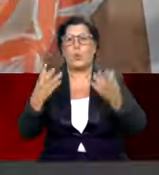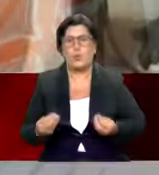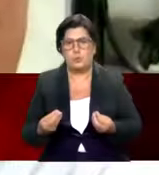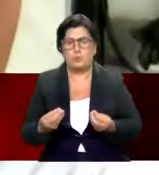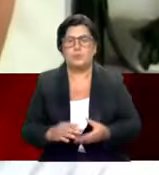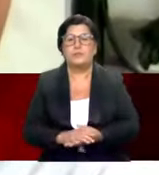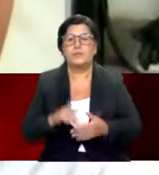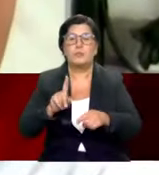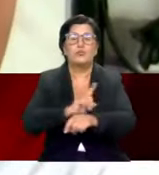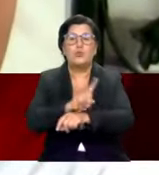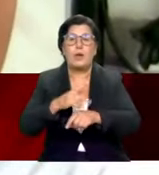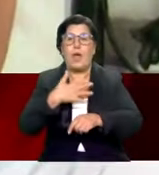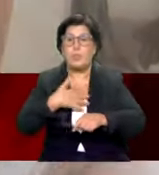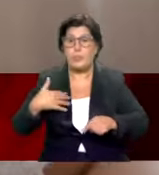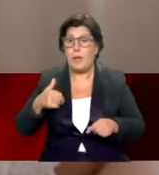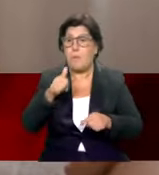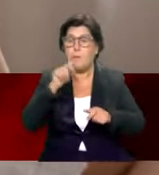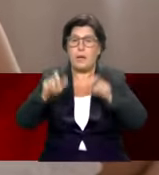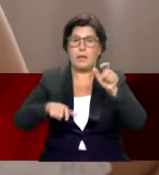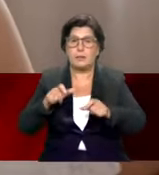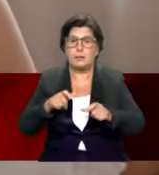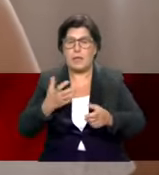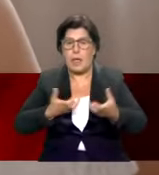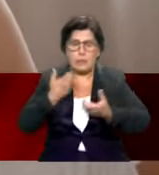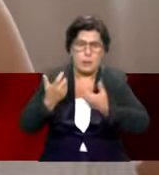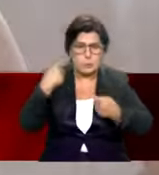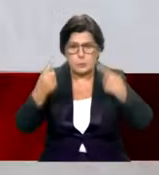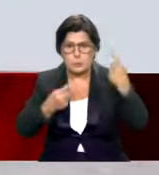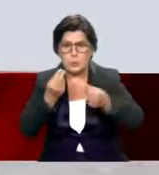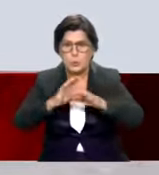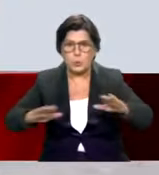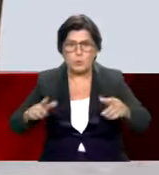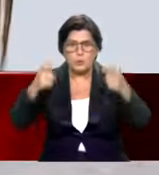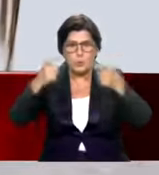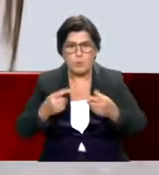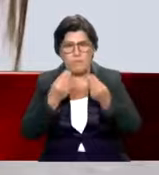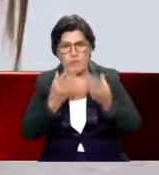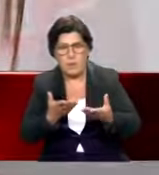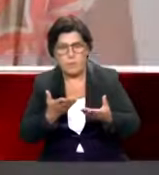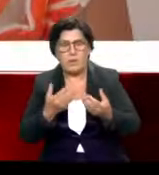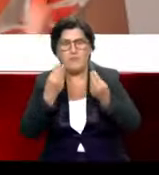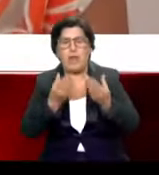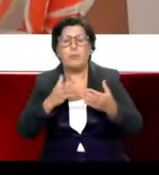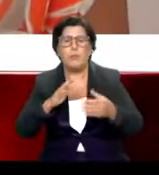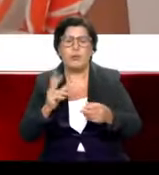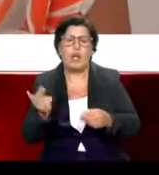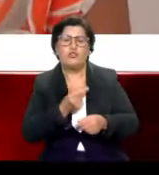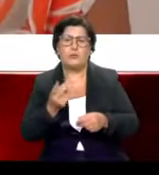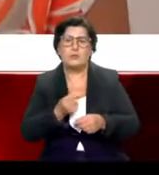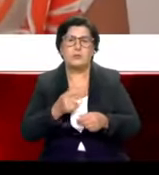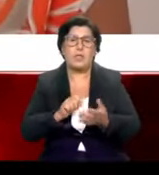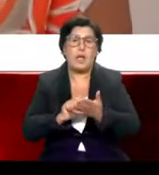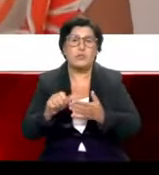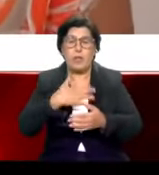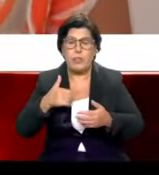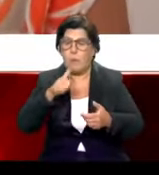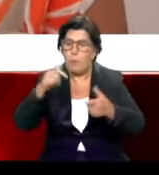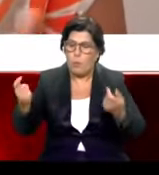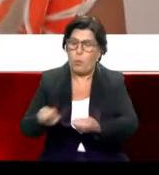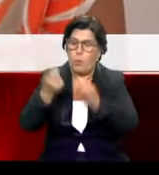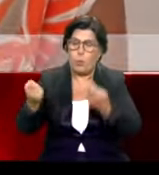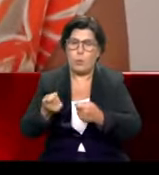yaşadılar bu süreçte anne babalara endişe ağır bastığı için lına sorumluluk vermekten de kaçındı her şeyi anne baba yapınca